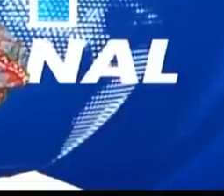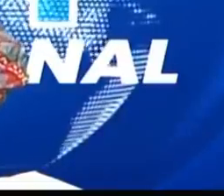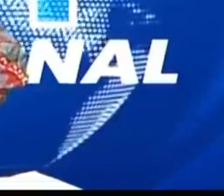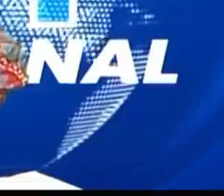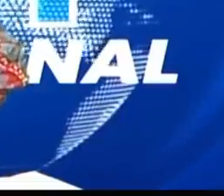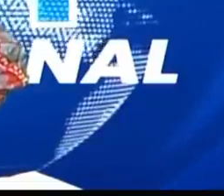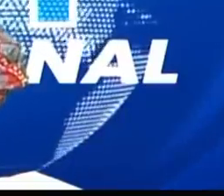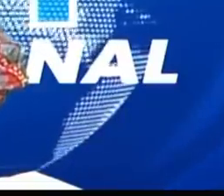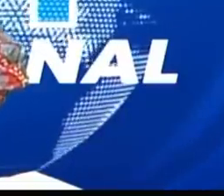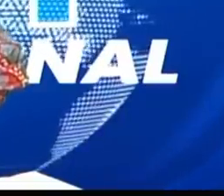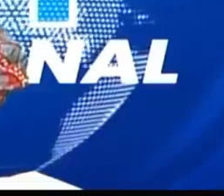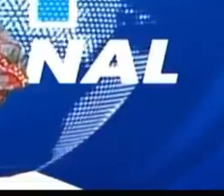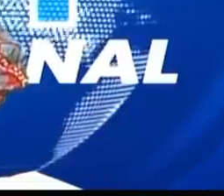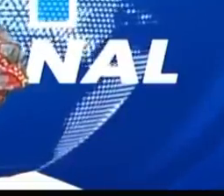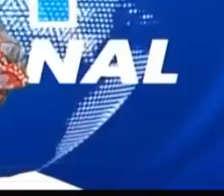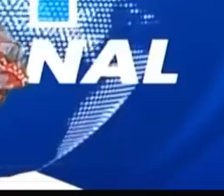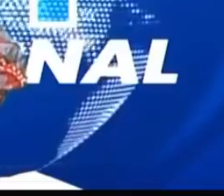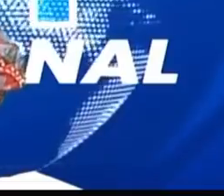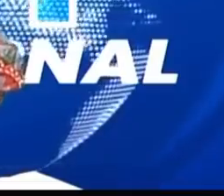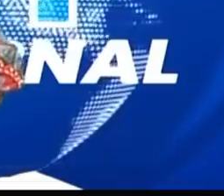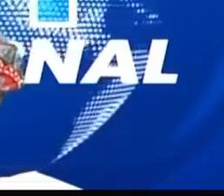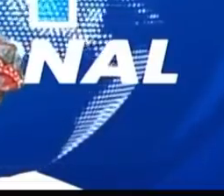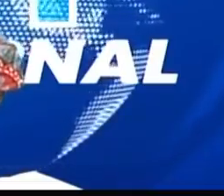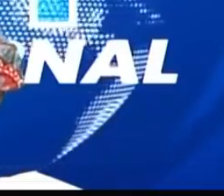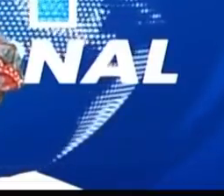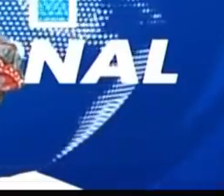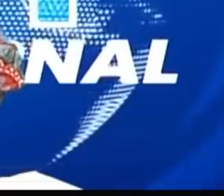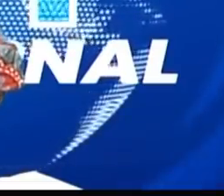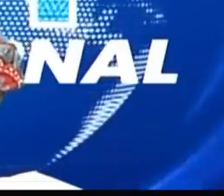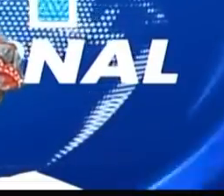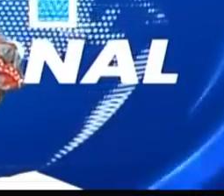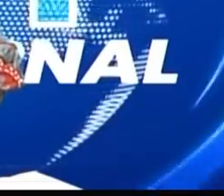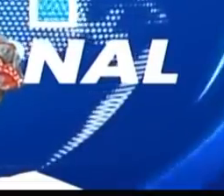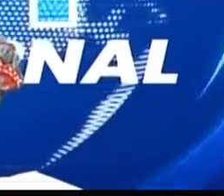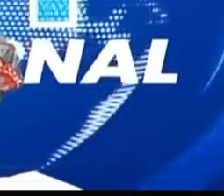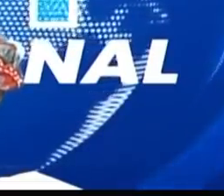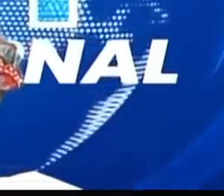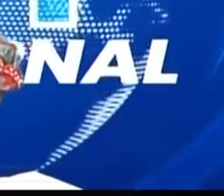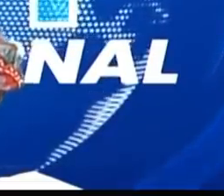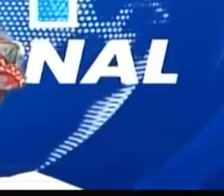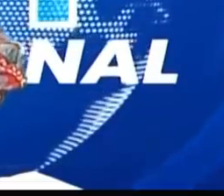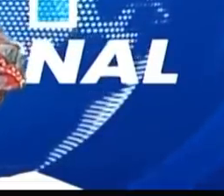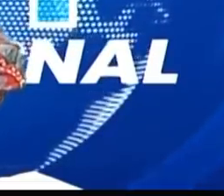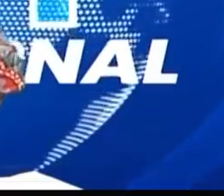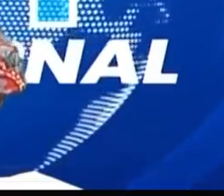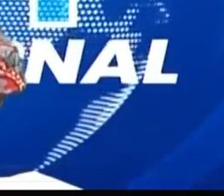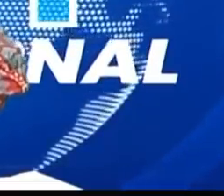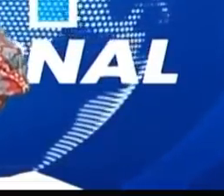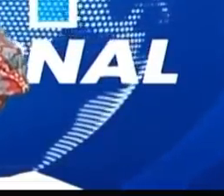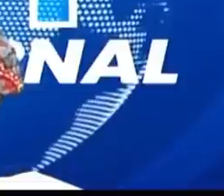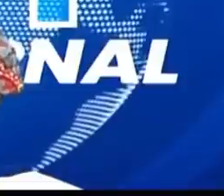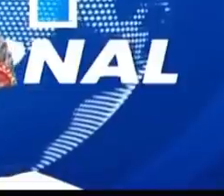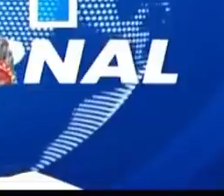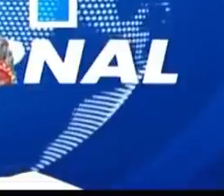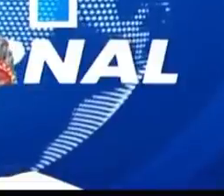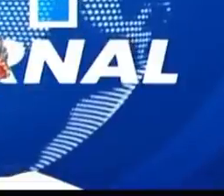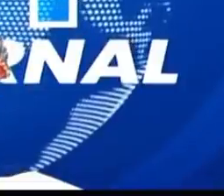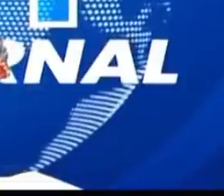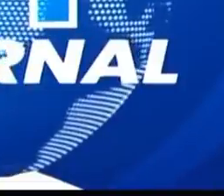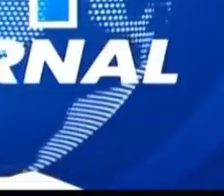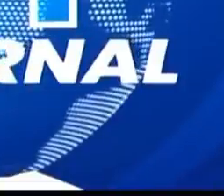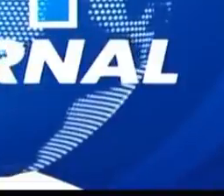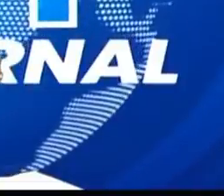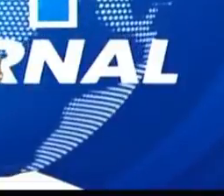Il faudra débourser encore un peu plus pour un litre du carburant à la pompe. Un réajustement a été décidé par le ministère de